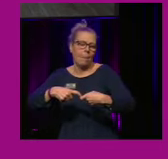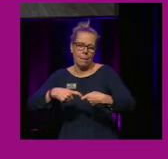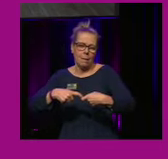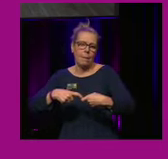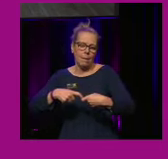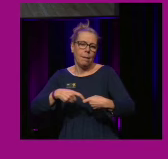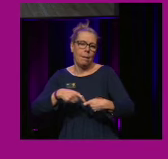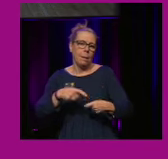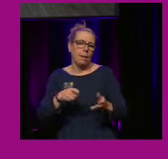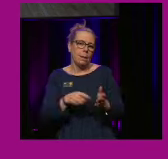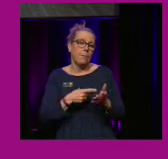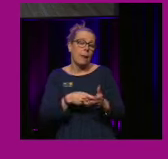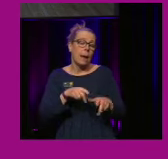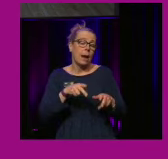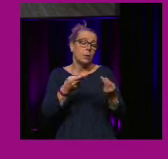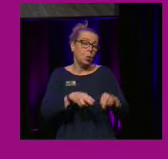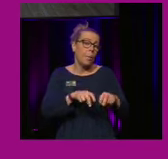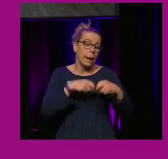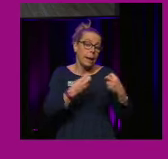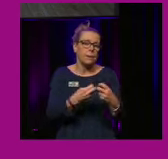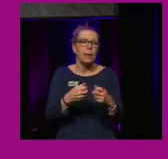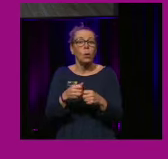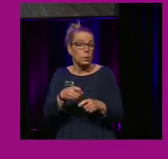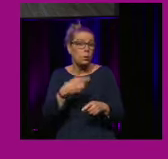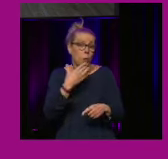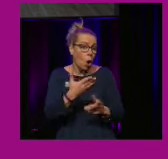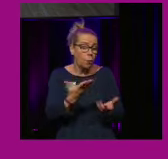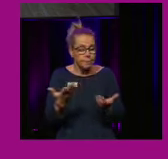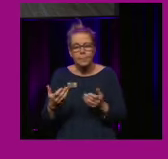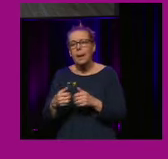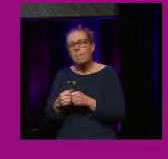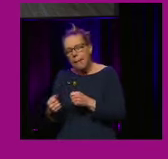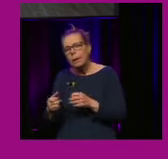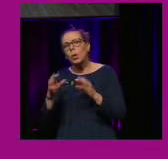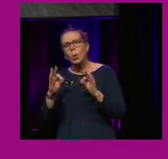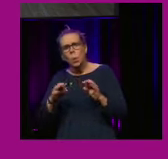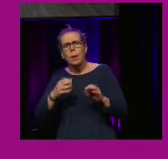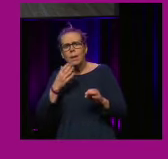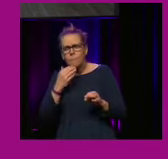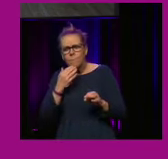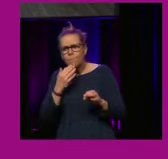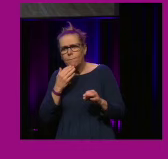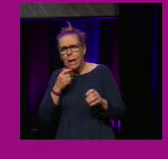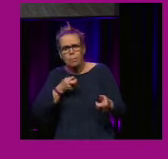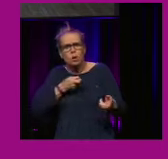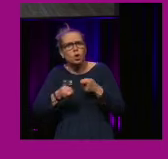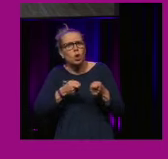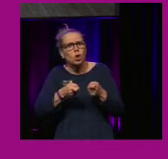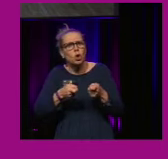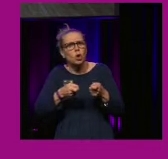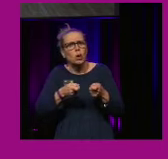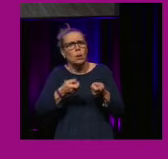domarnämnden. Men då frågar man, det är en utmärkt ordning. Men hur regleras då